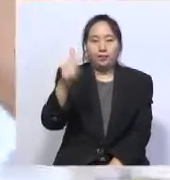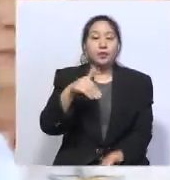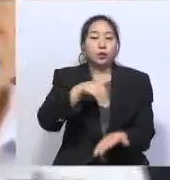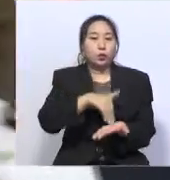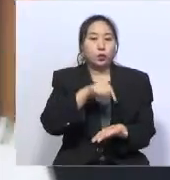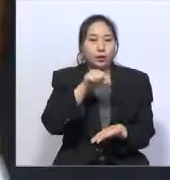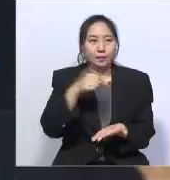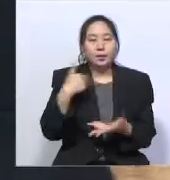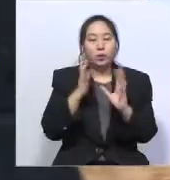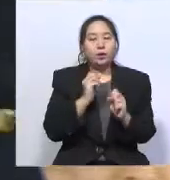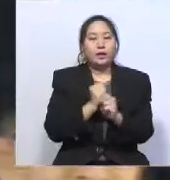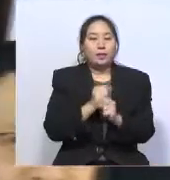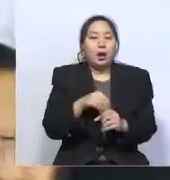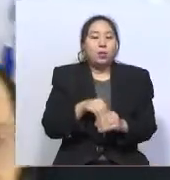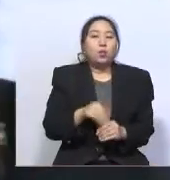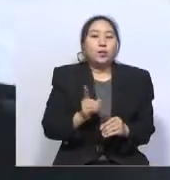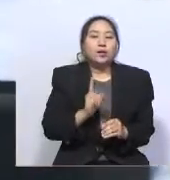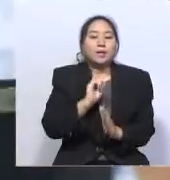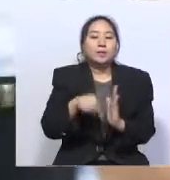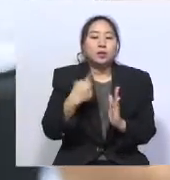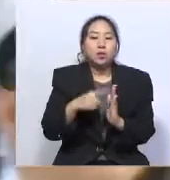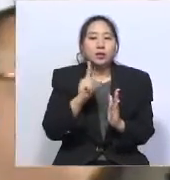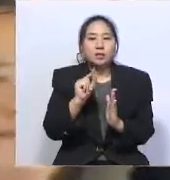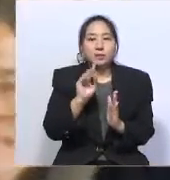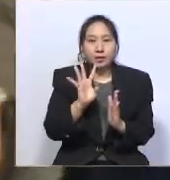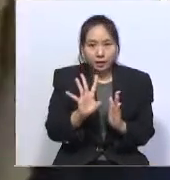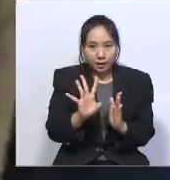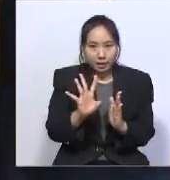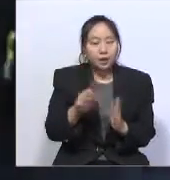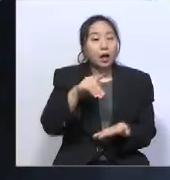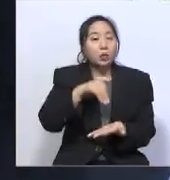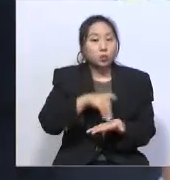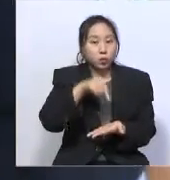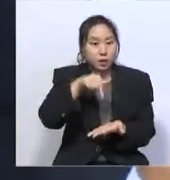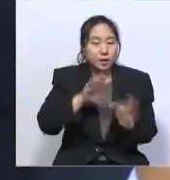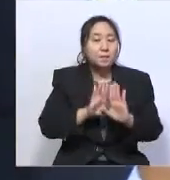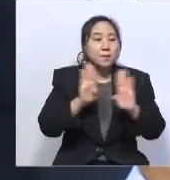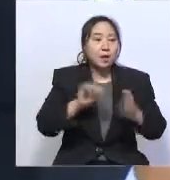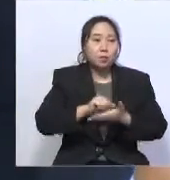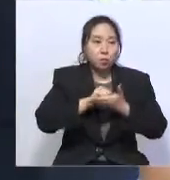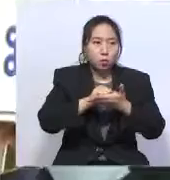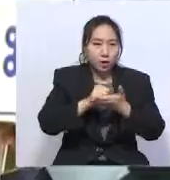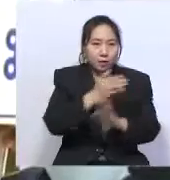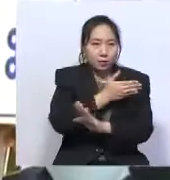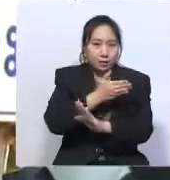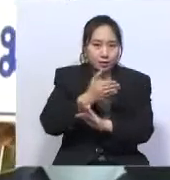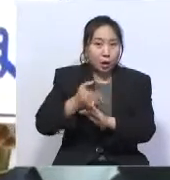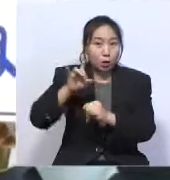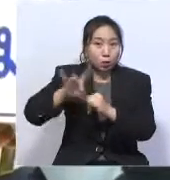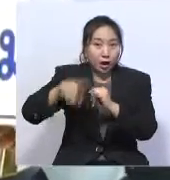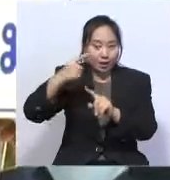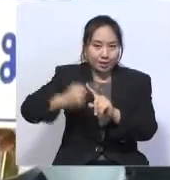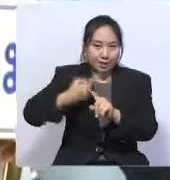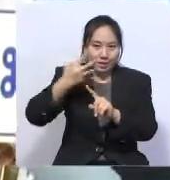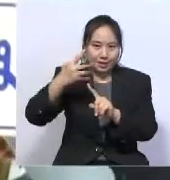องนะคะก็จะมีเจ้าหน้าที่ประจำศูนย์ตลอด24ชั่วโมงโดยศูนย์นี้เองก็เปิดให้บริการนะคะไปจนถึงวันที่24เม